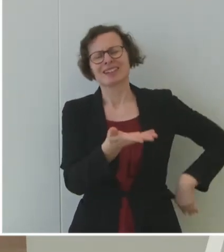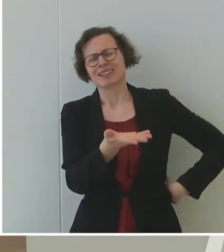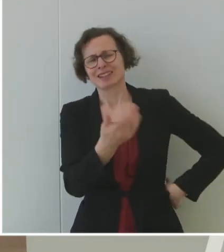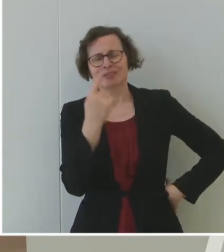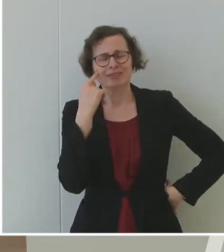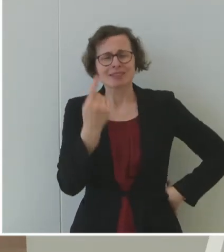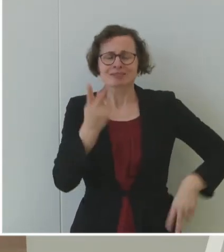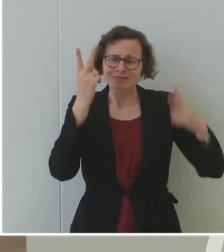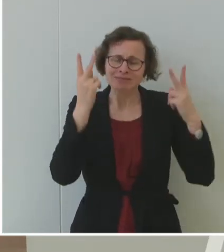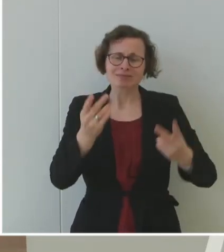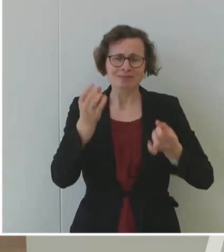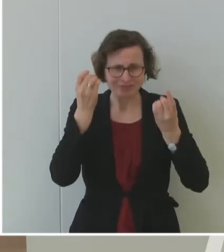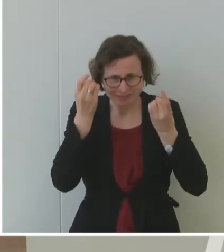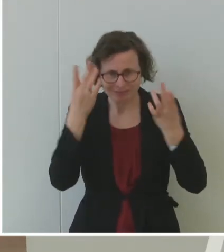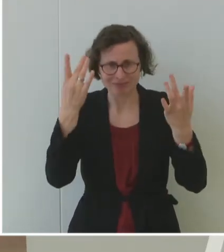Wissen Sie, was mich so aufregt?